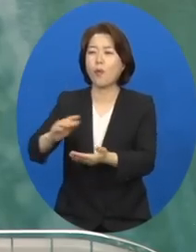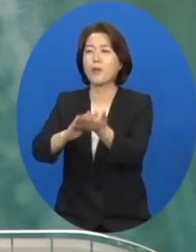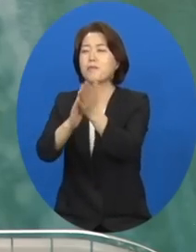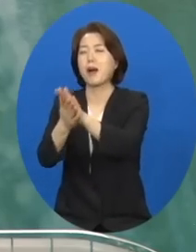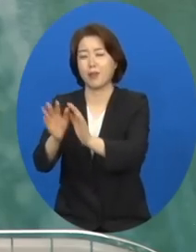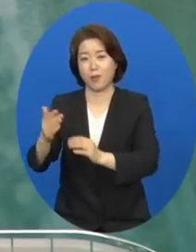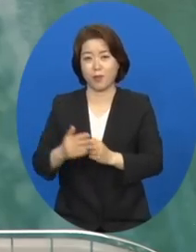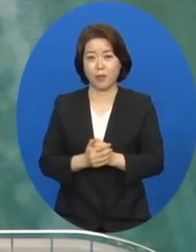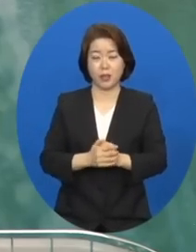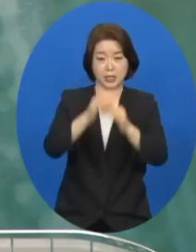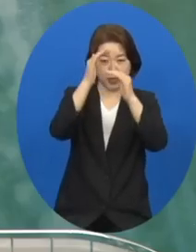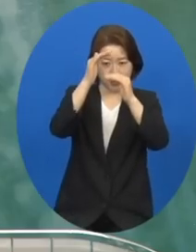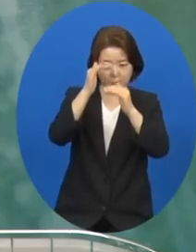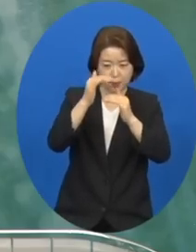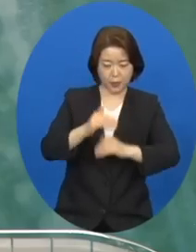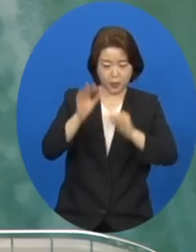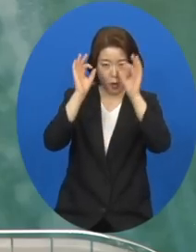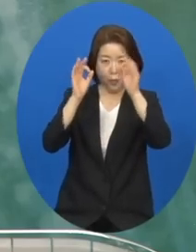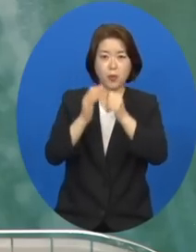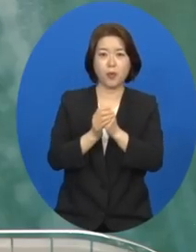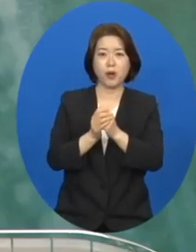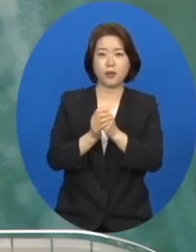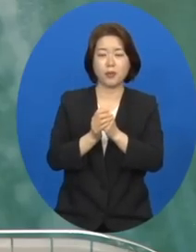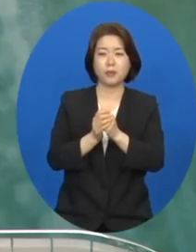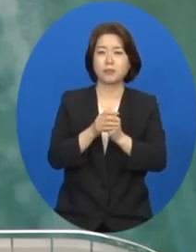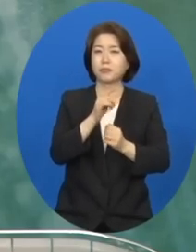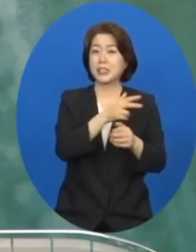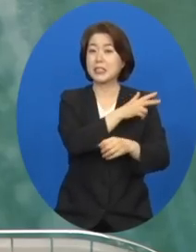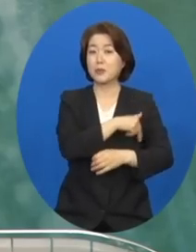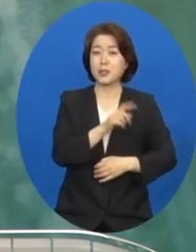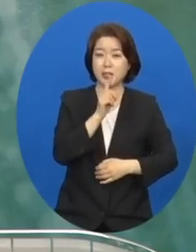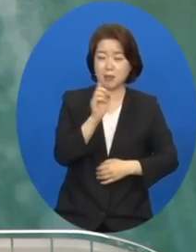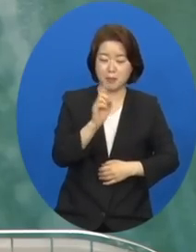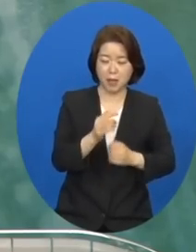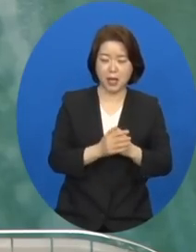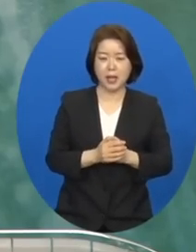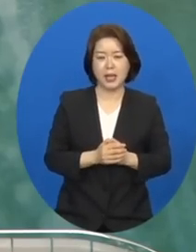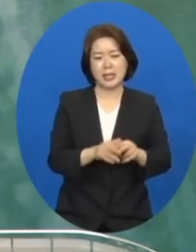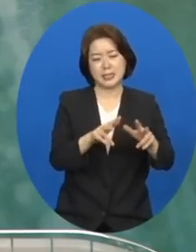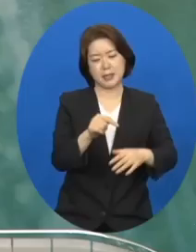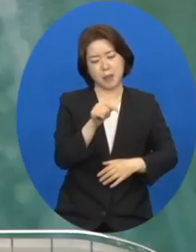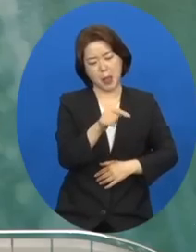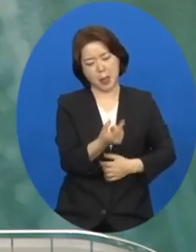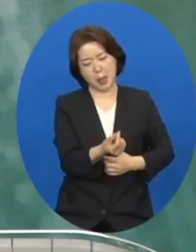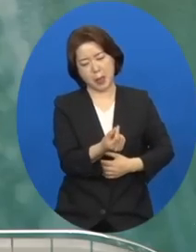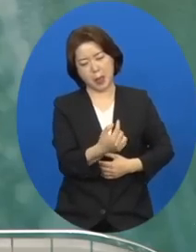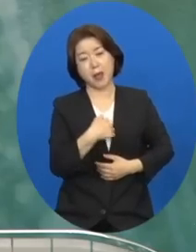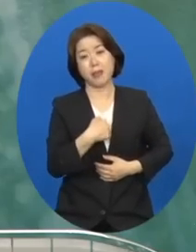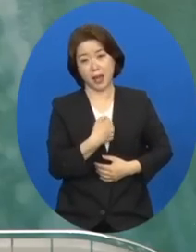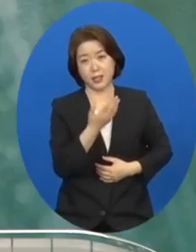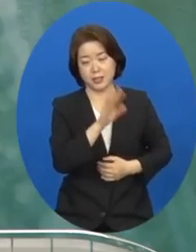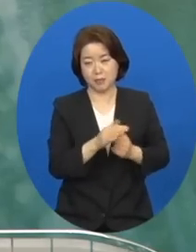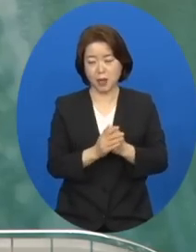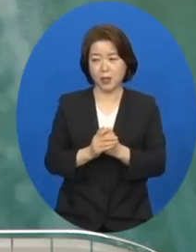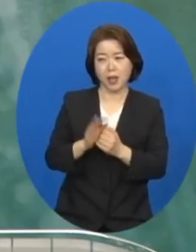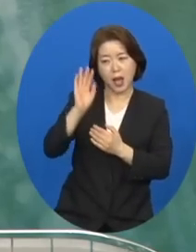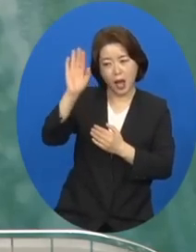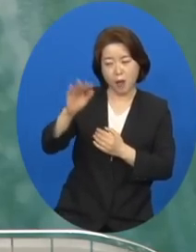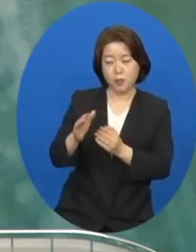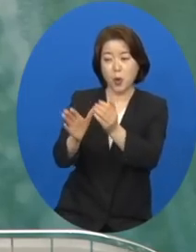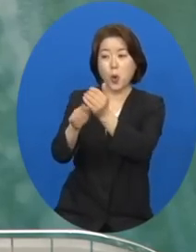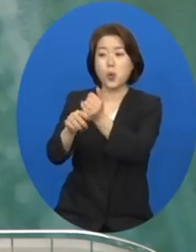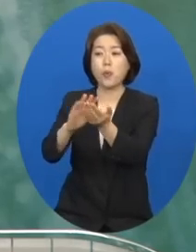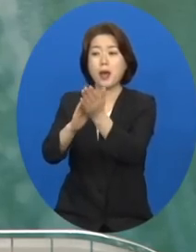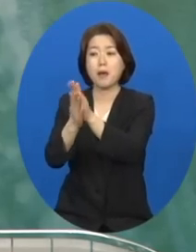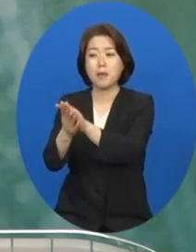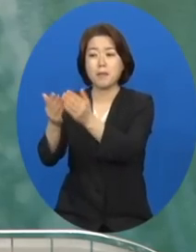보면서 그분이 어떤 마늘 가져온다면 지금은 요론 나지만 하나님이 요 나를 변화시킨 것처럼 나도